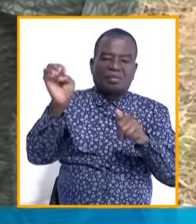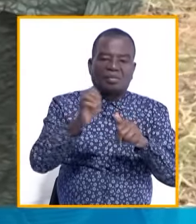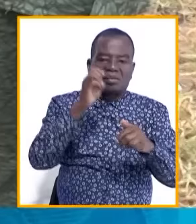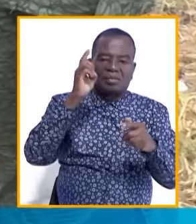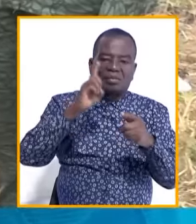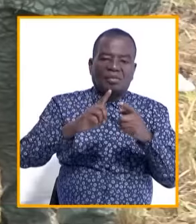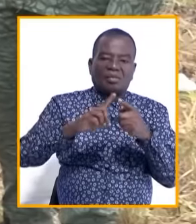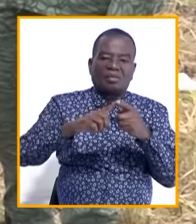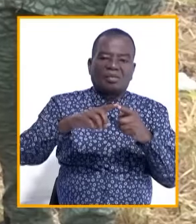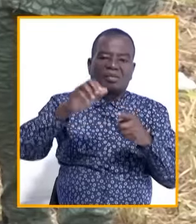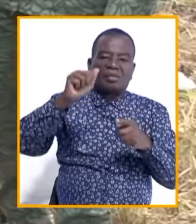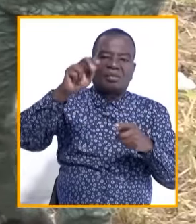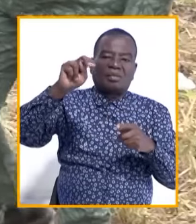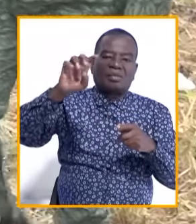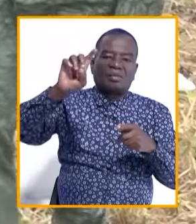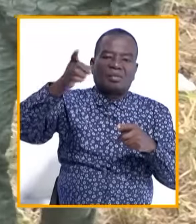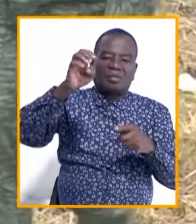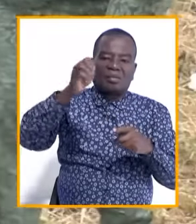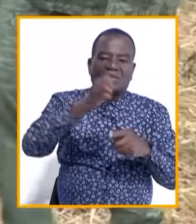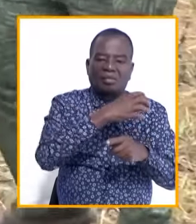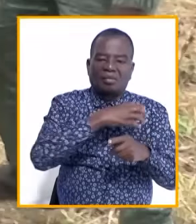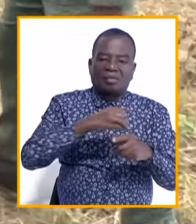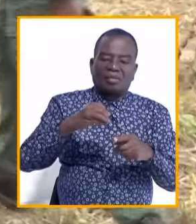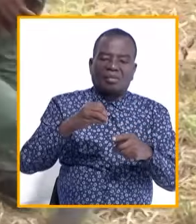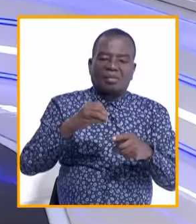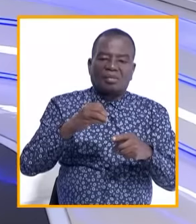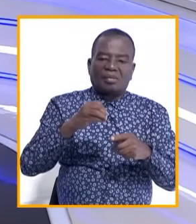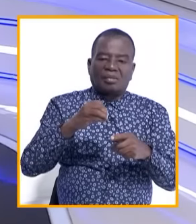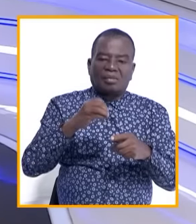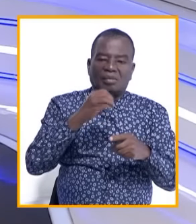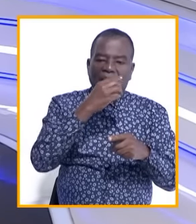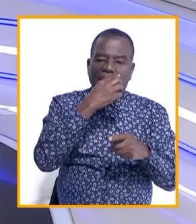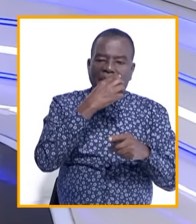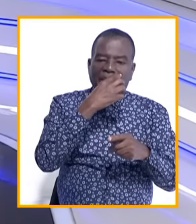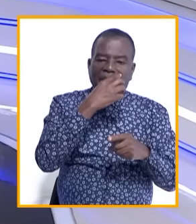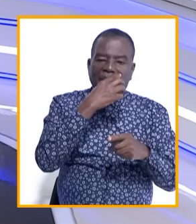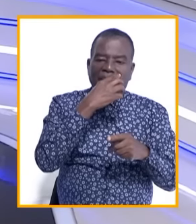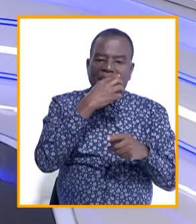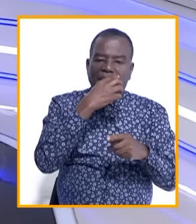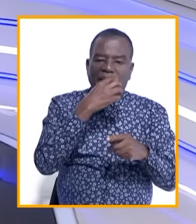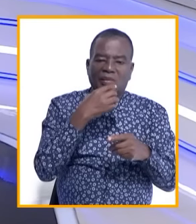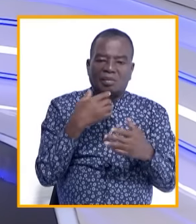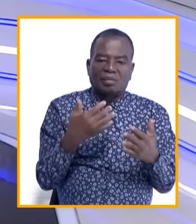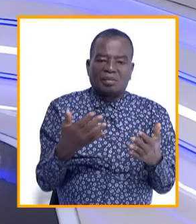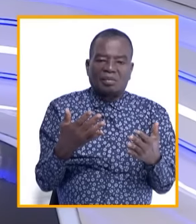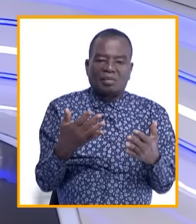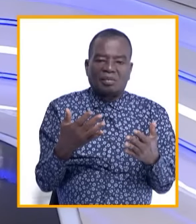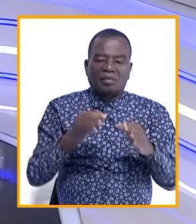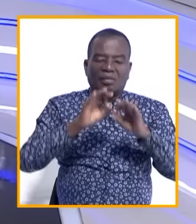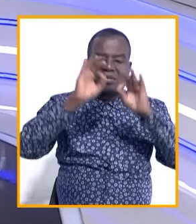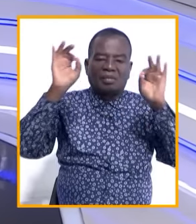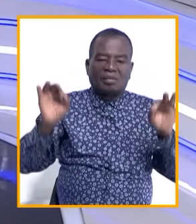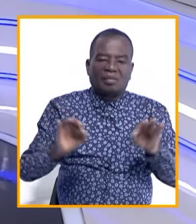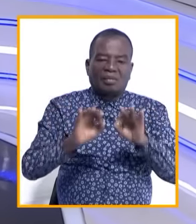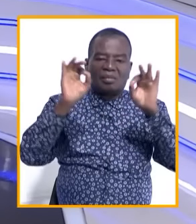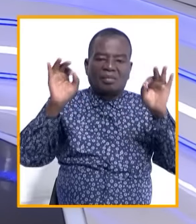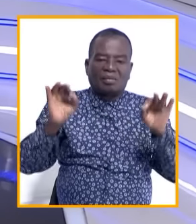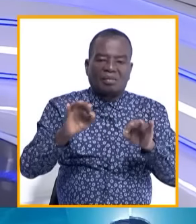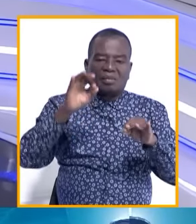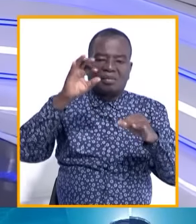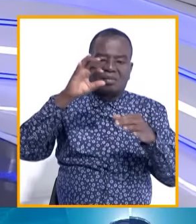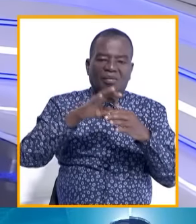de reboiser une activité menée à Andé sous la supervision du cantonnement des Eaux et Forêts. Intéressons-nous à